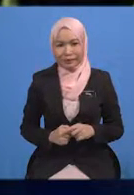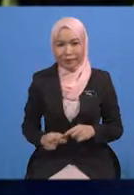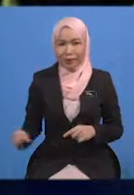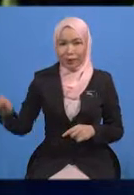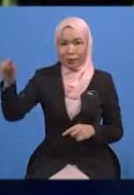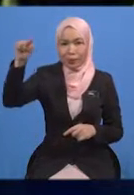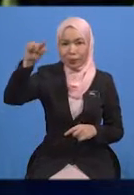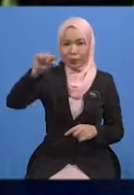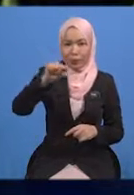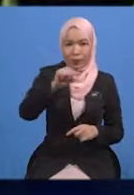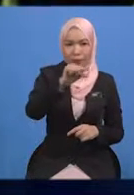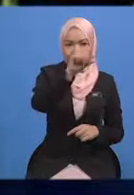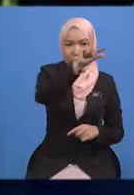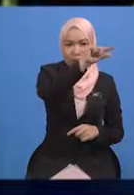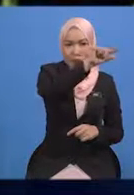Gunung.